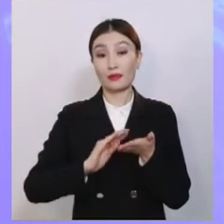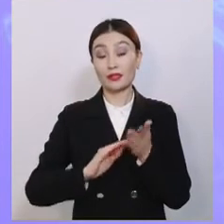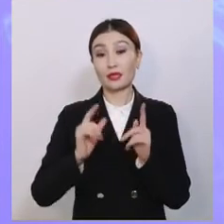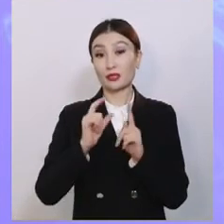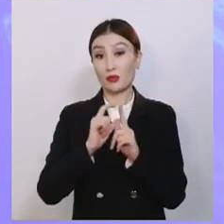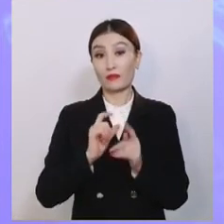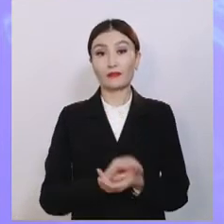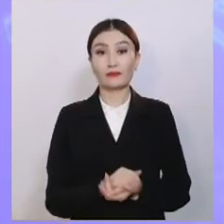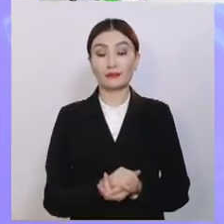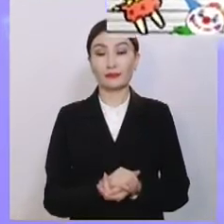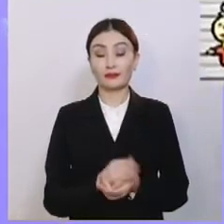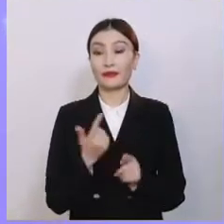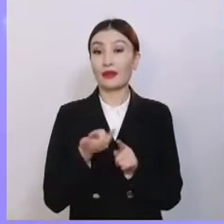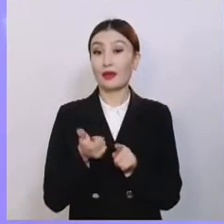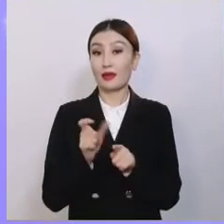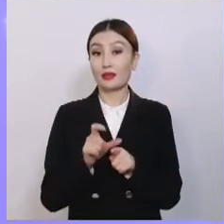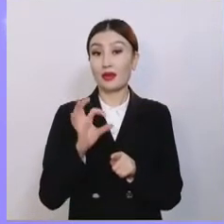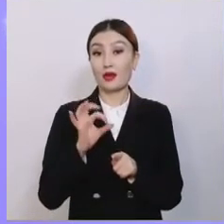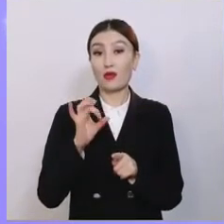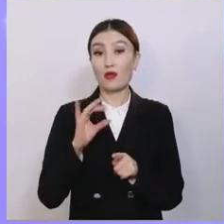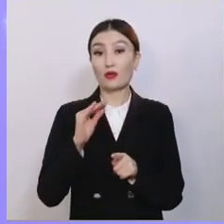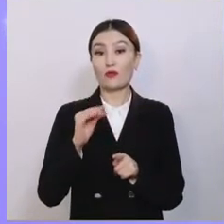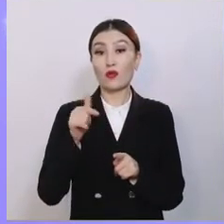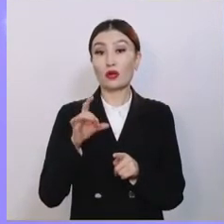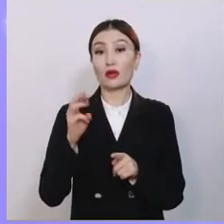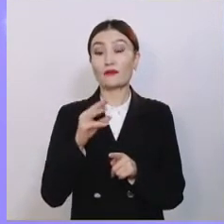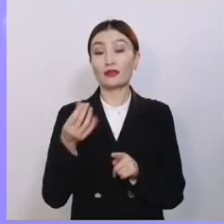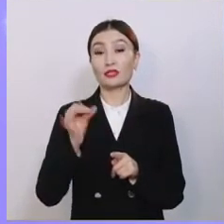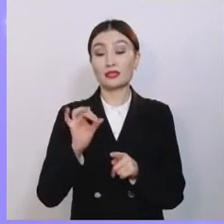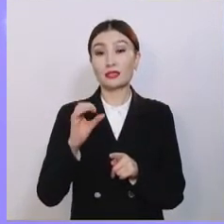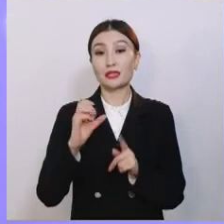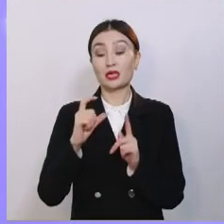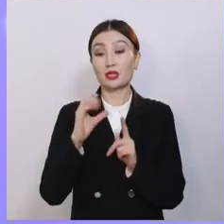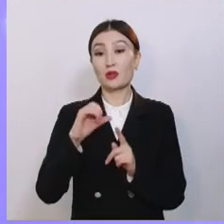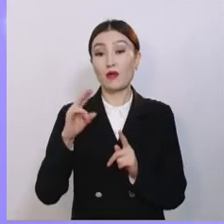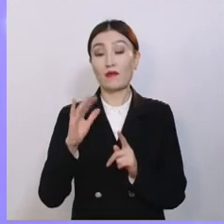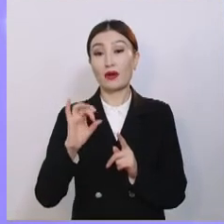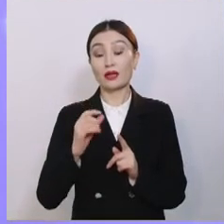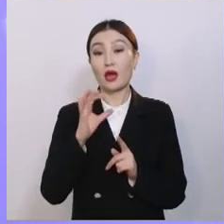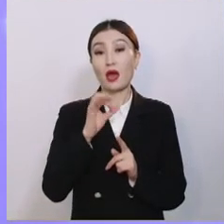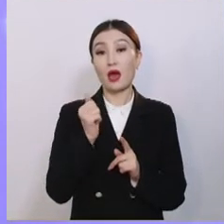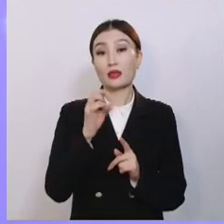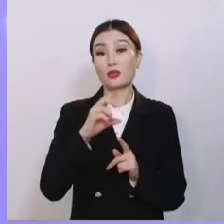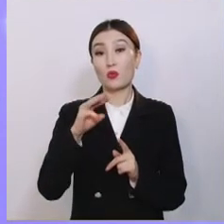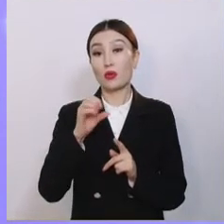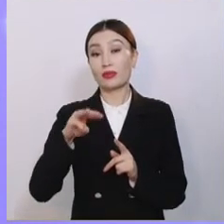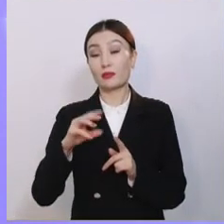слов. Это орфографический словарь. Антоним к слову